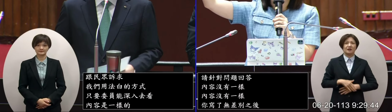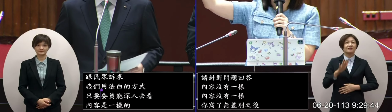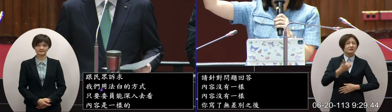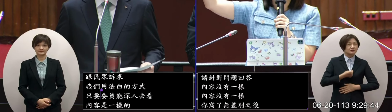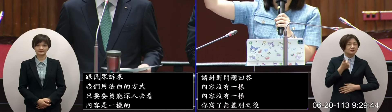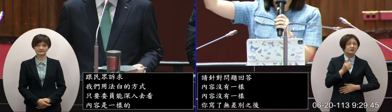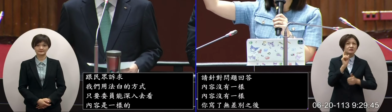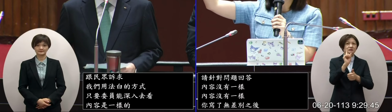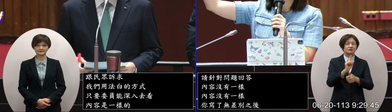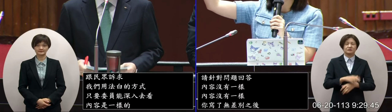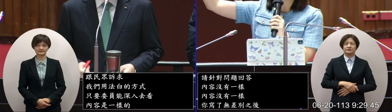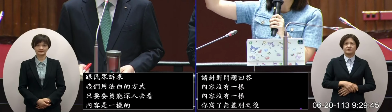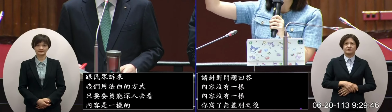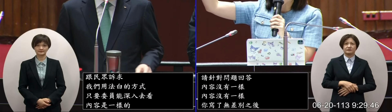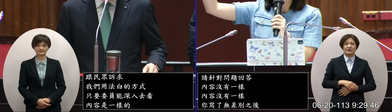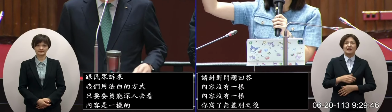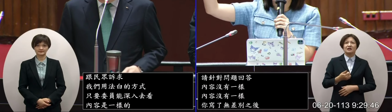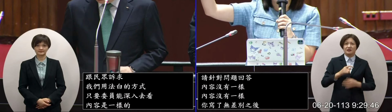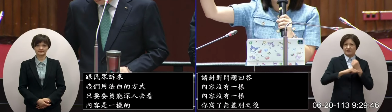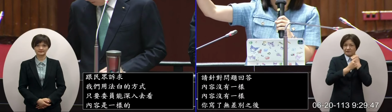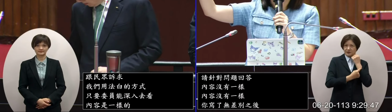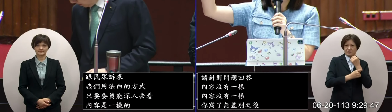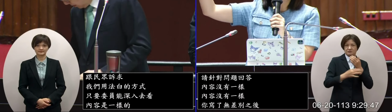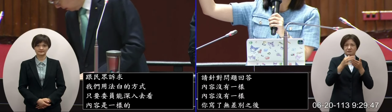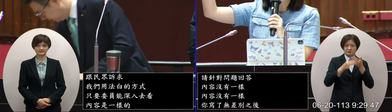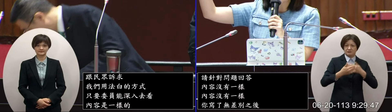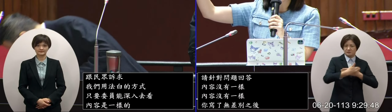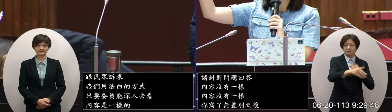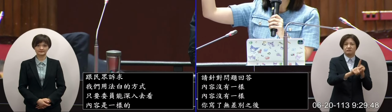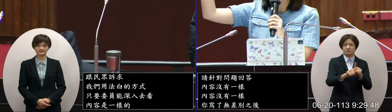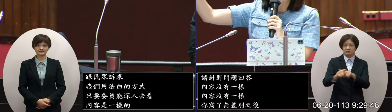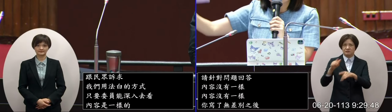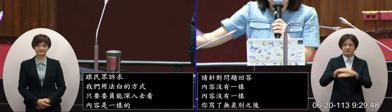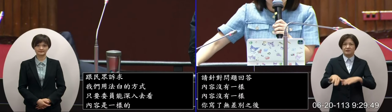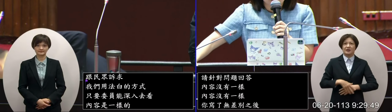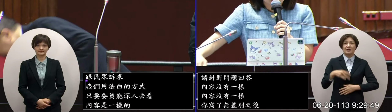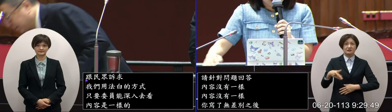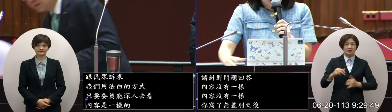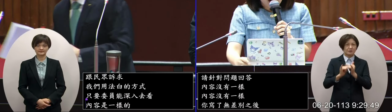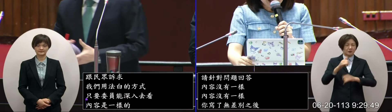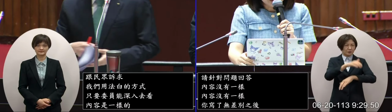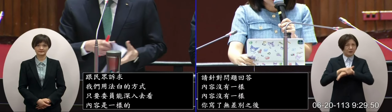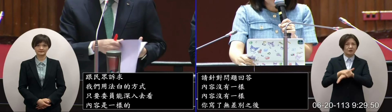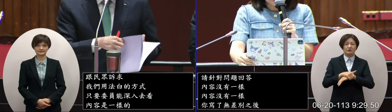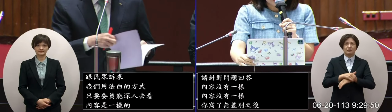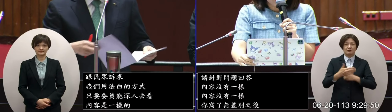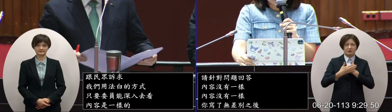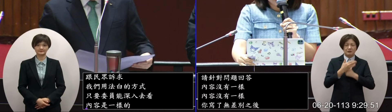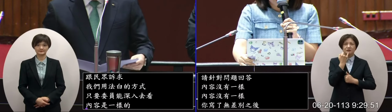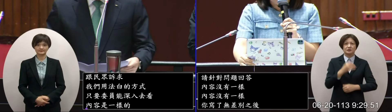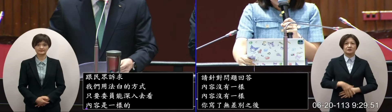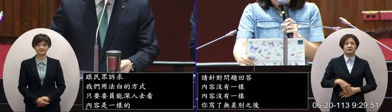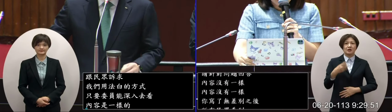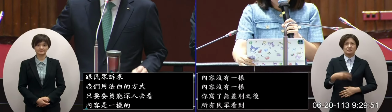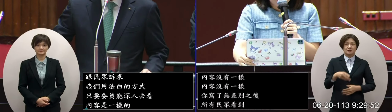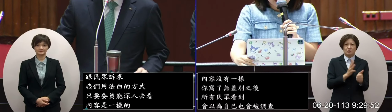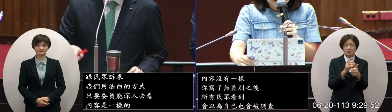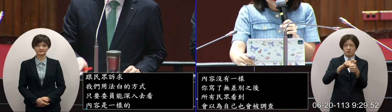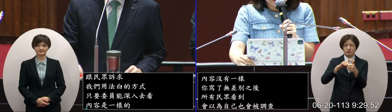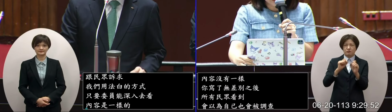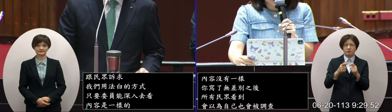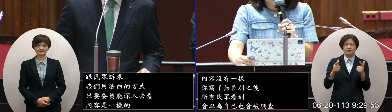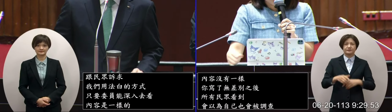上我们有相当程度的法律程序以及相当的救济。我还有很多问题要问你哦。